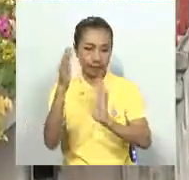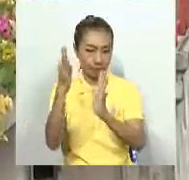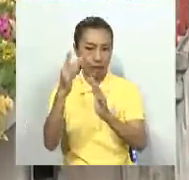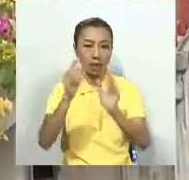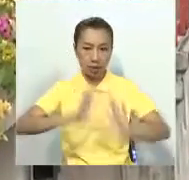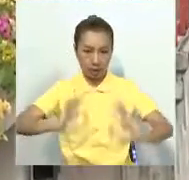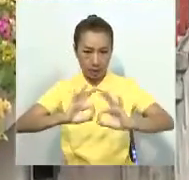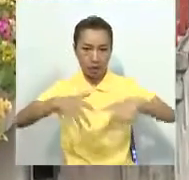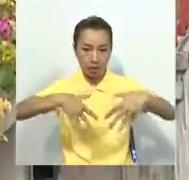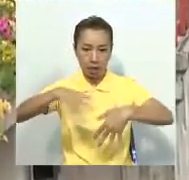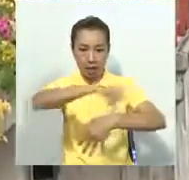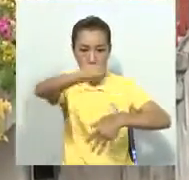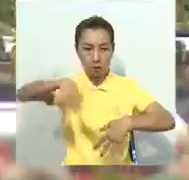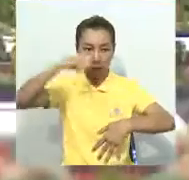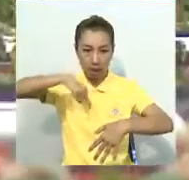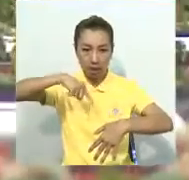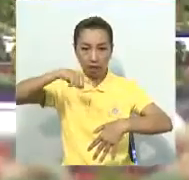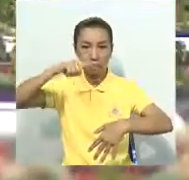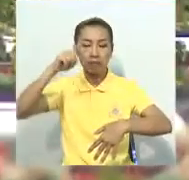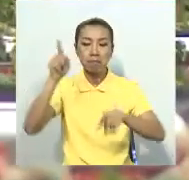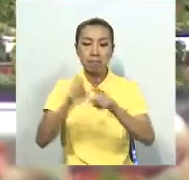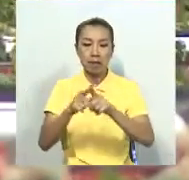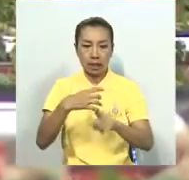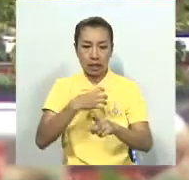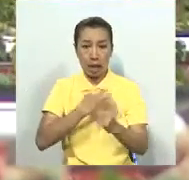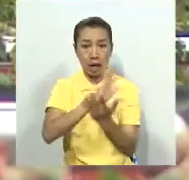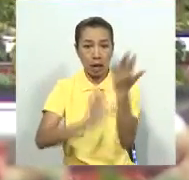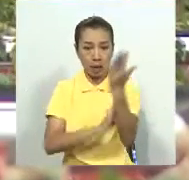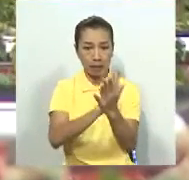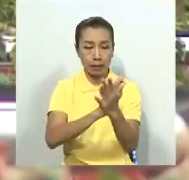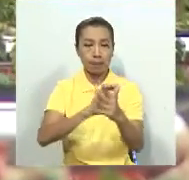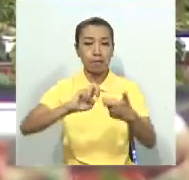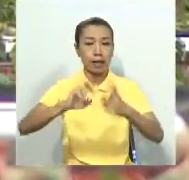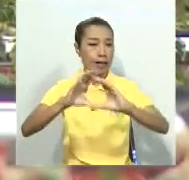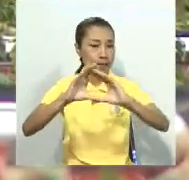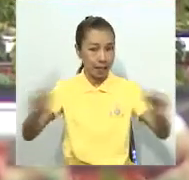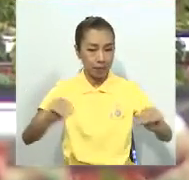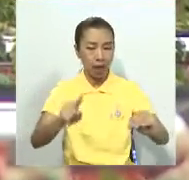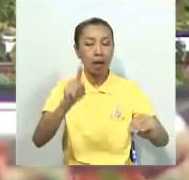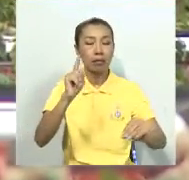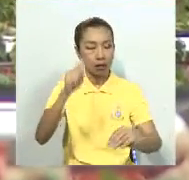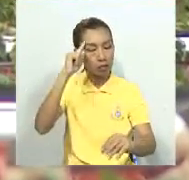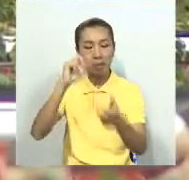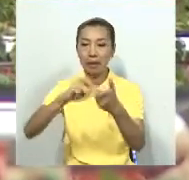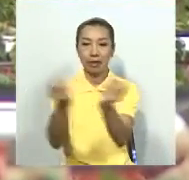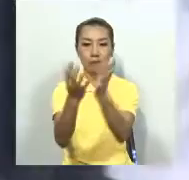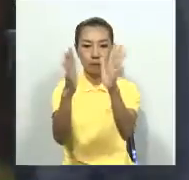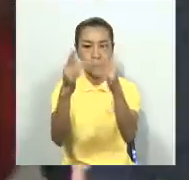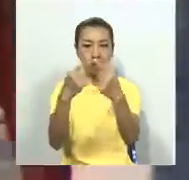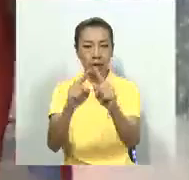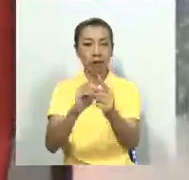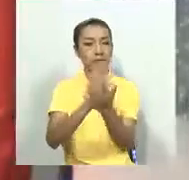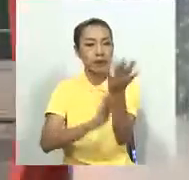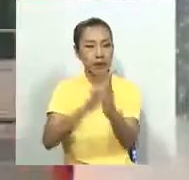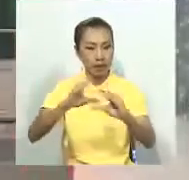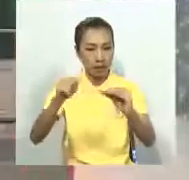ถ้าคนไทยทุกคนอยากที่จะทำให้ประเทศชาติสงบสุขนะคะแล้วก็จะต้องสุขสงบใน